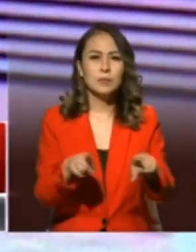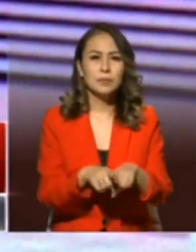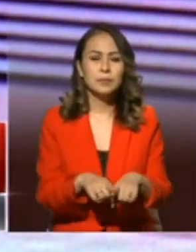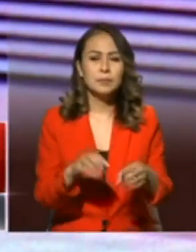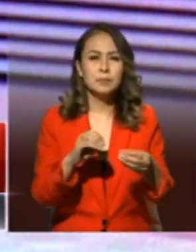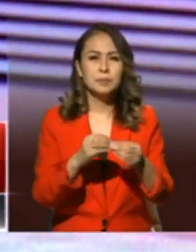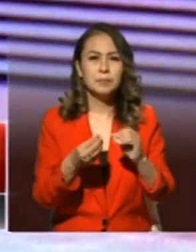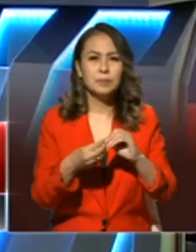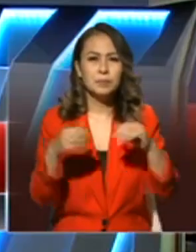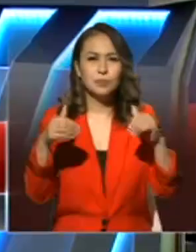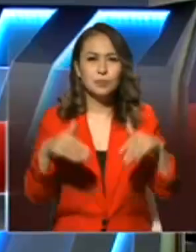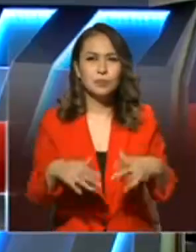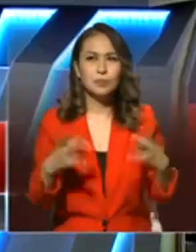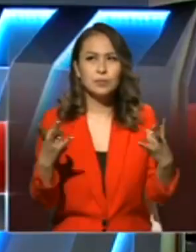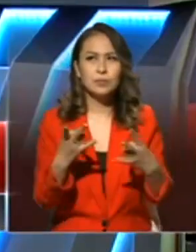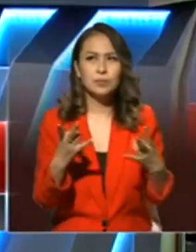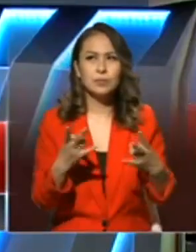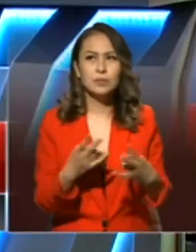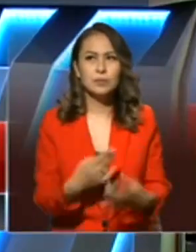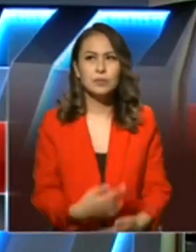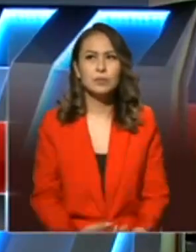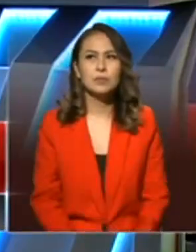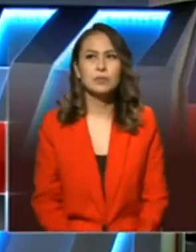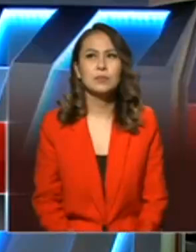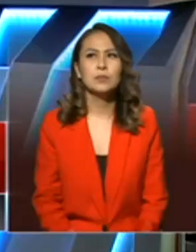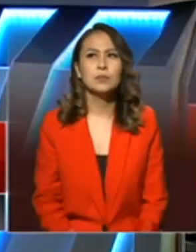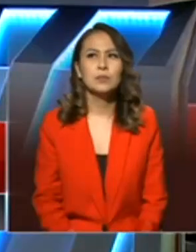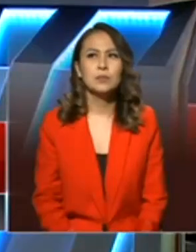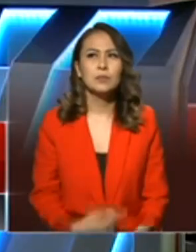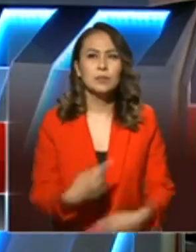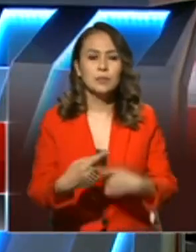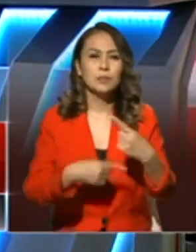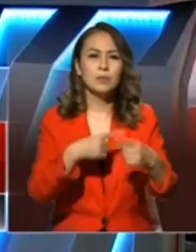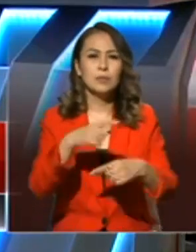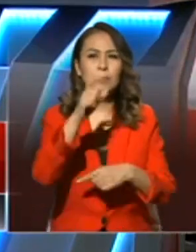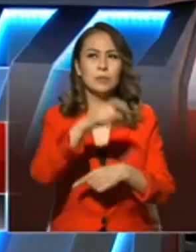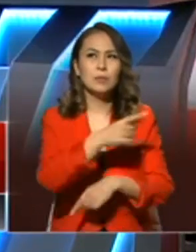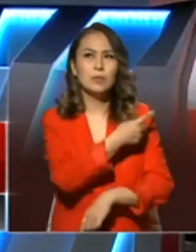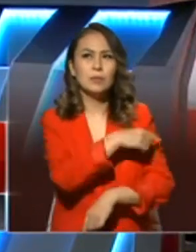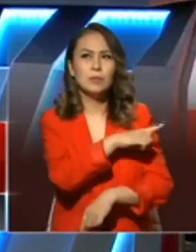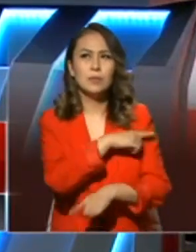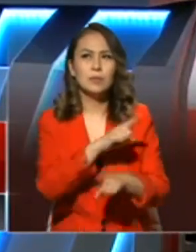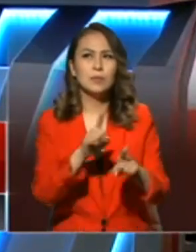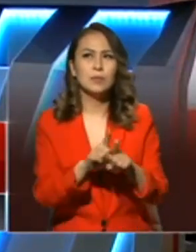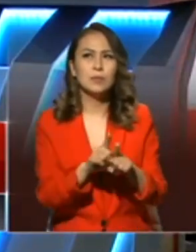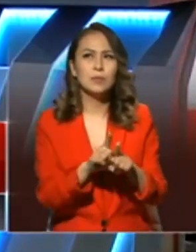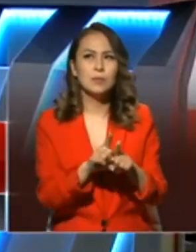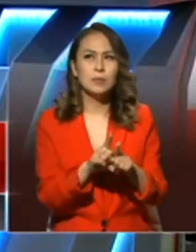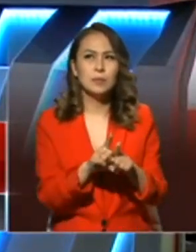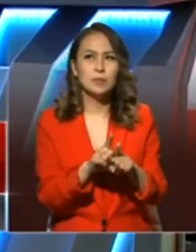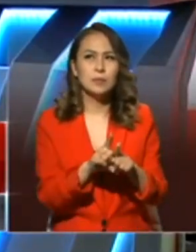керек. Бірінші айттық қой, координатор жұмыс. Одан кейін анау донор шыққан больницаны оған да